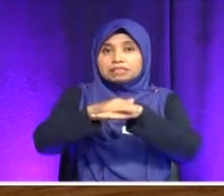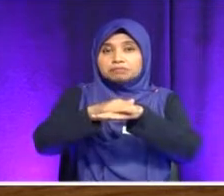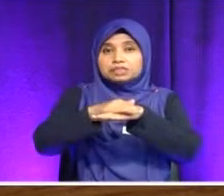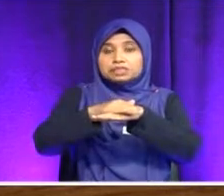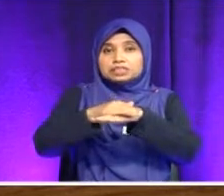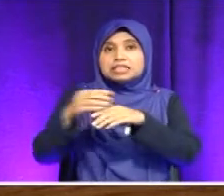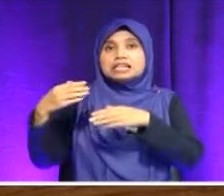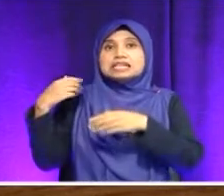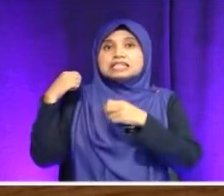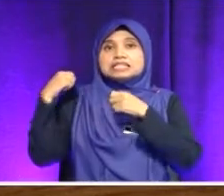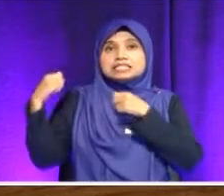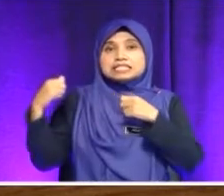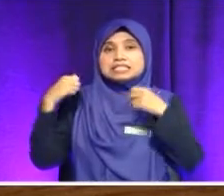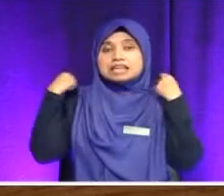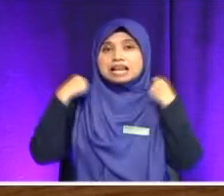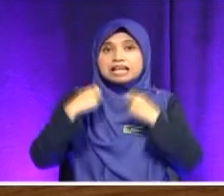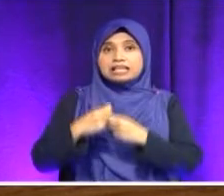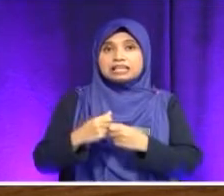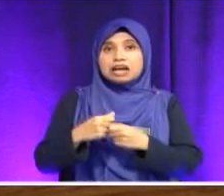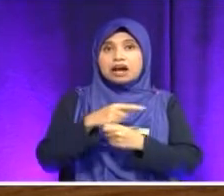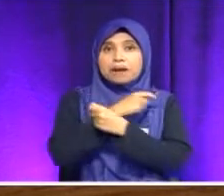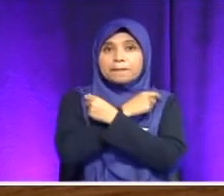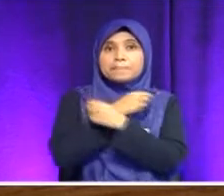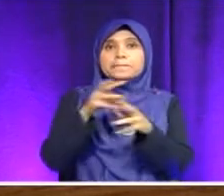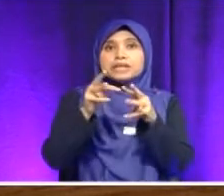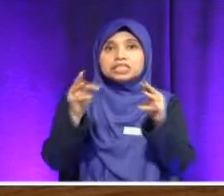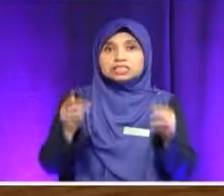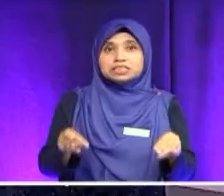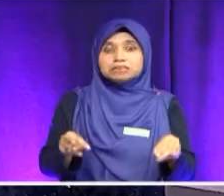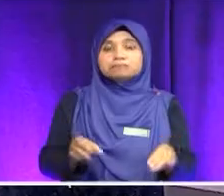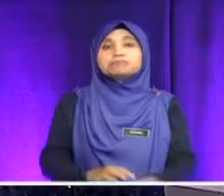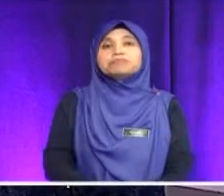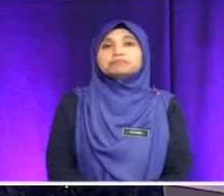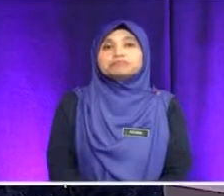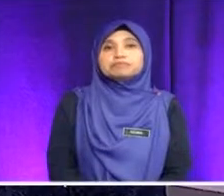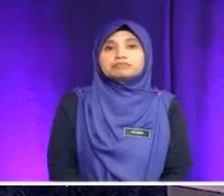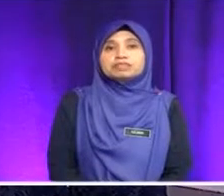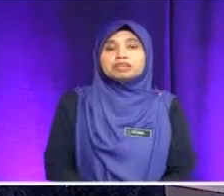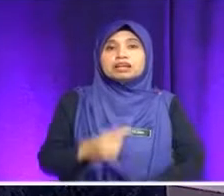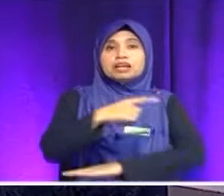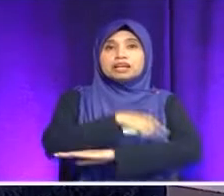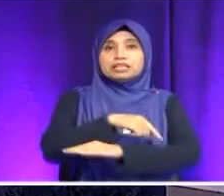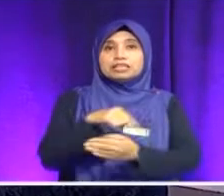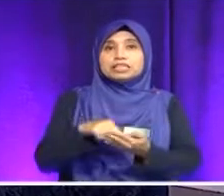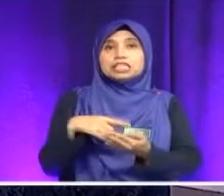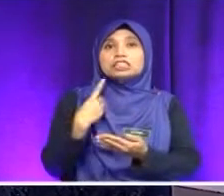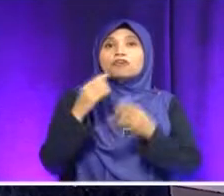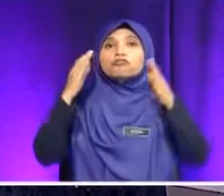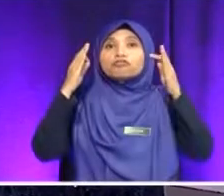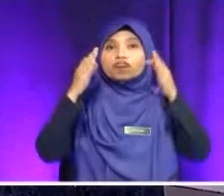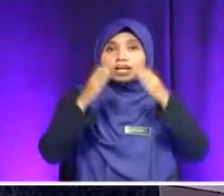meja Kayla Yan skating netqin dan juga glass cloth ke hari ini kita akan berfokus kepada